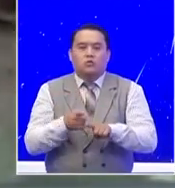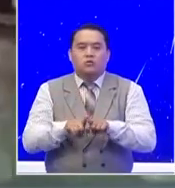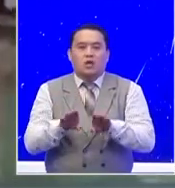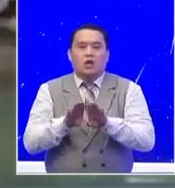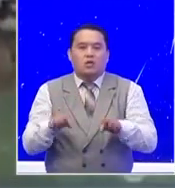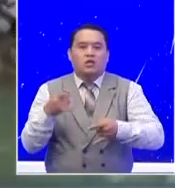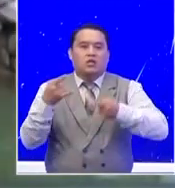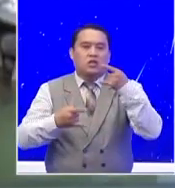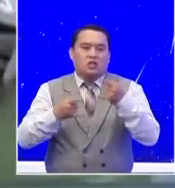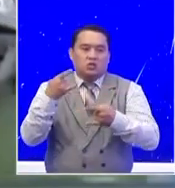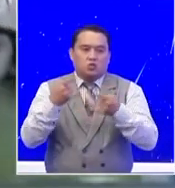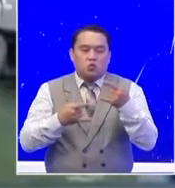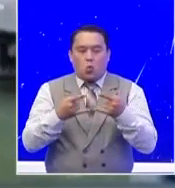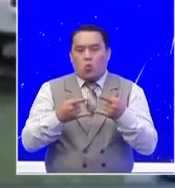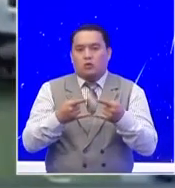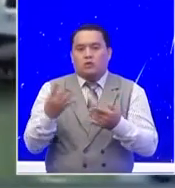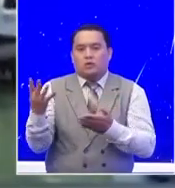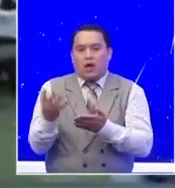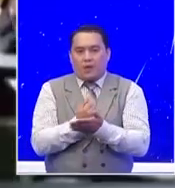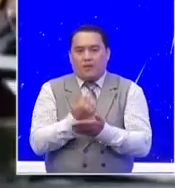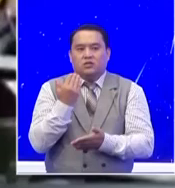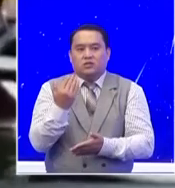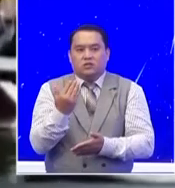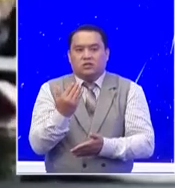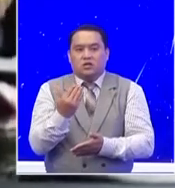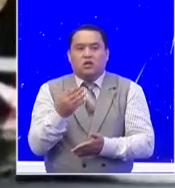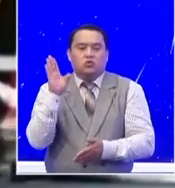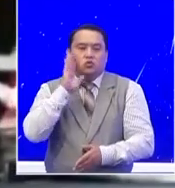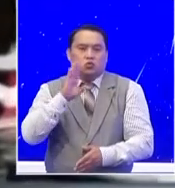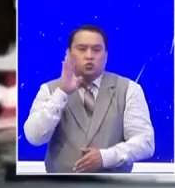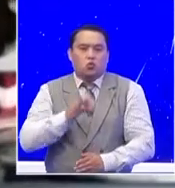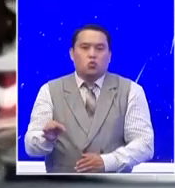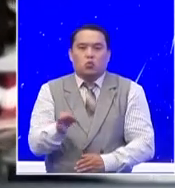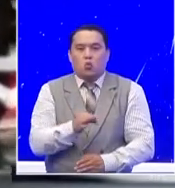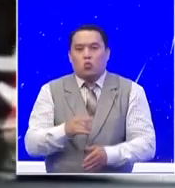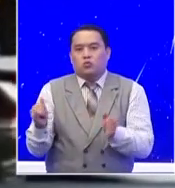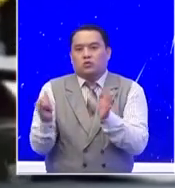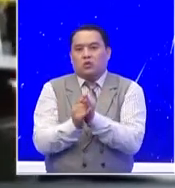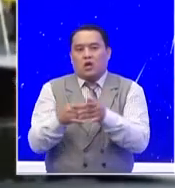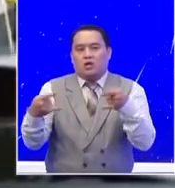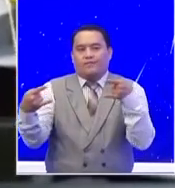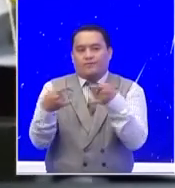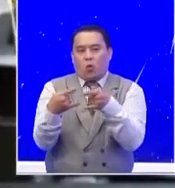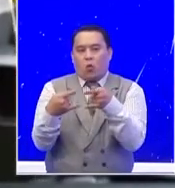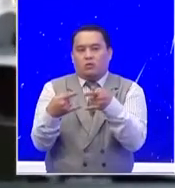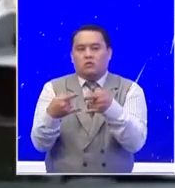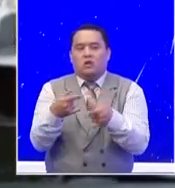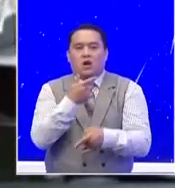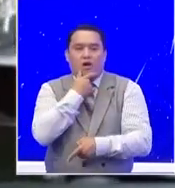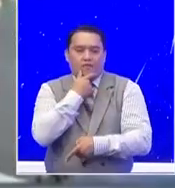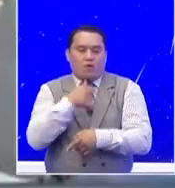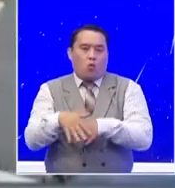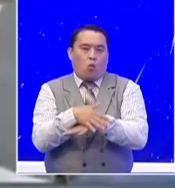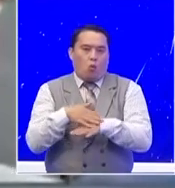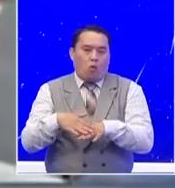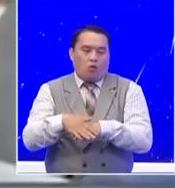құмар қауымның көңілін аулау амалы да табылды. Сена өзенінің жағасында кино экран орнатылып, онда күн сайын классикаға айналған